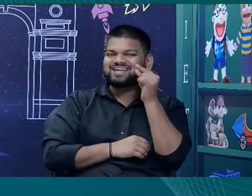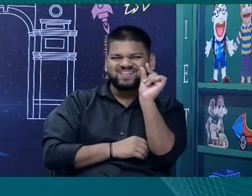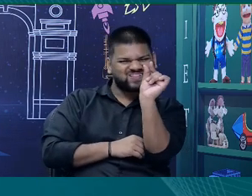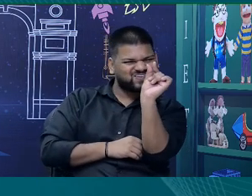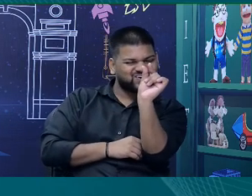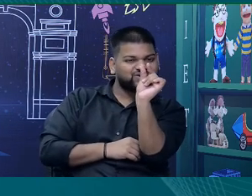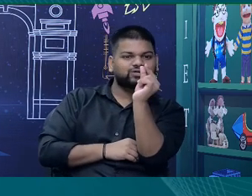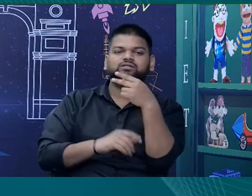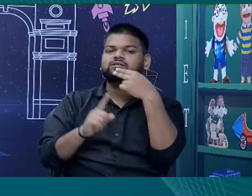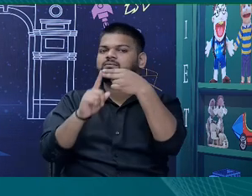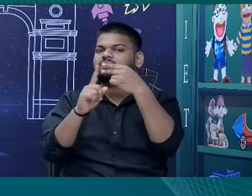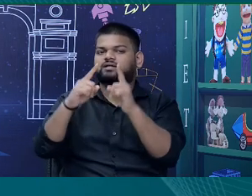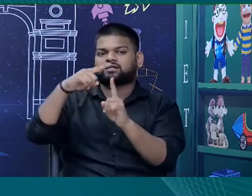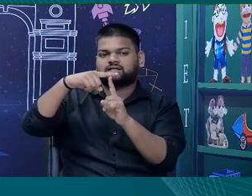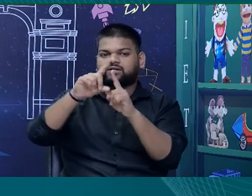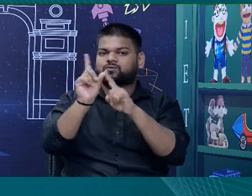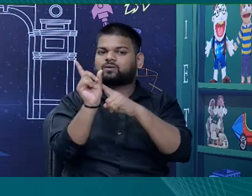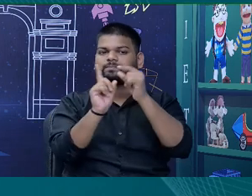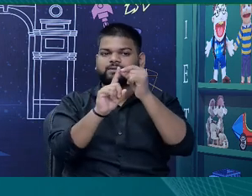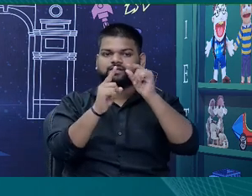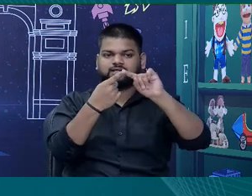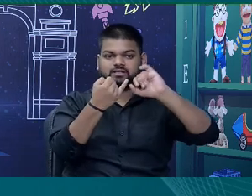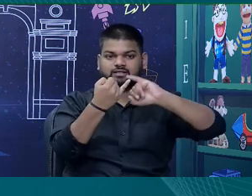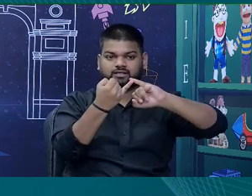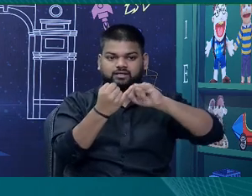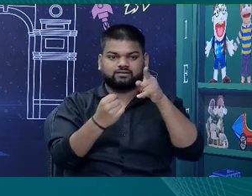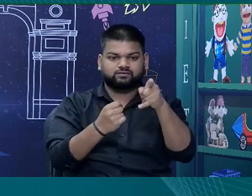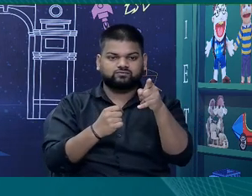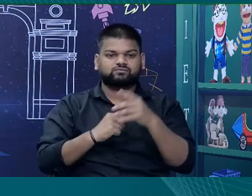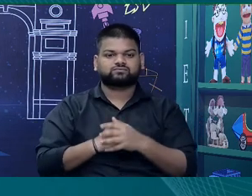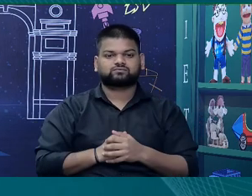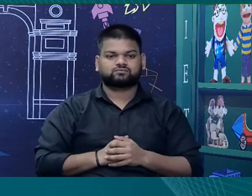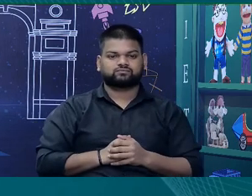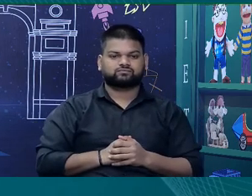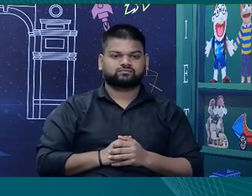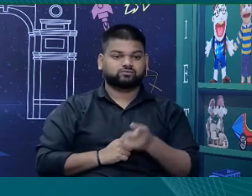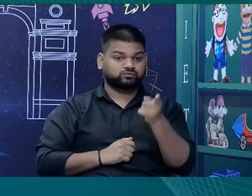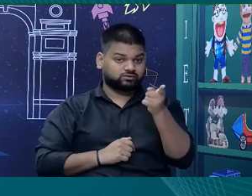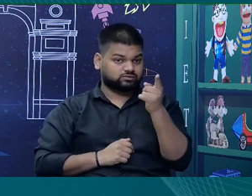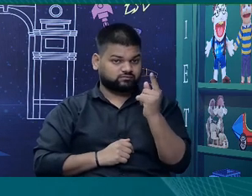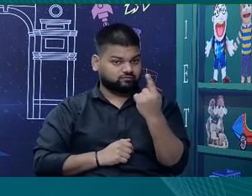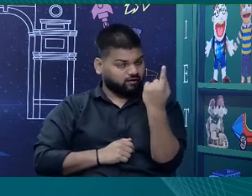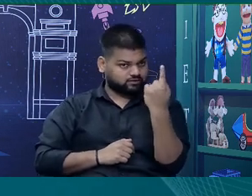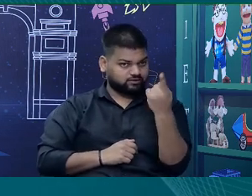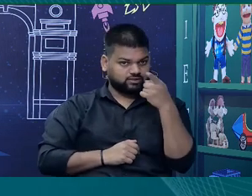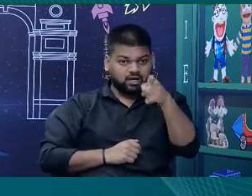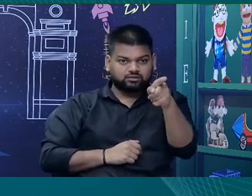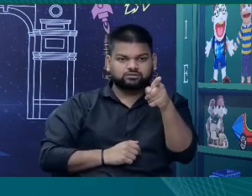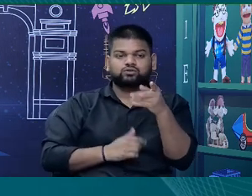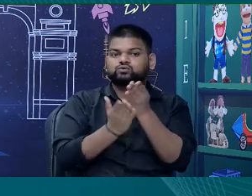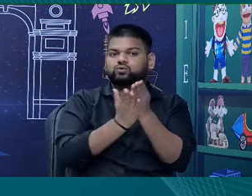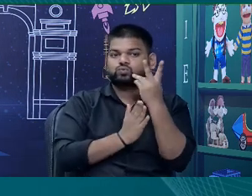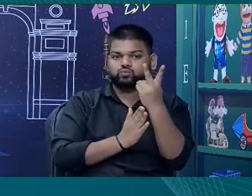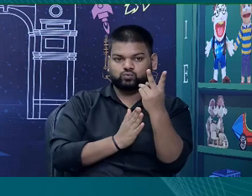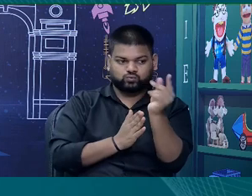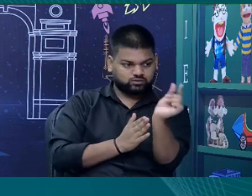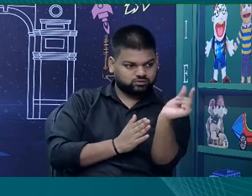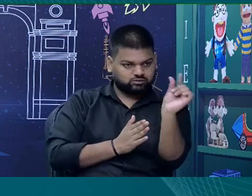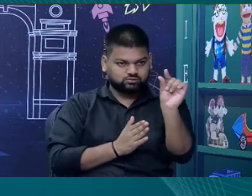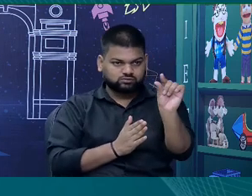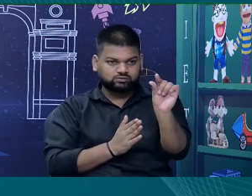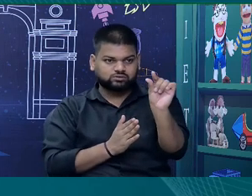टाइप भी बोलते हैं जिसके थ्रू आप नंबर्स और ऑपरेटर को दिनो करते हैं सेकंड होता है आपका टाइप भी जिसको आप